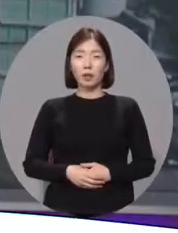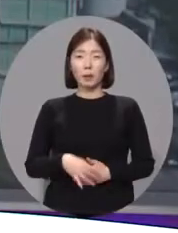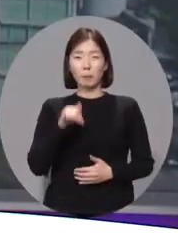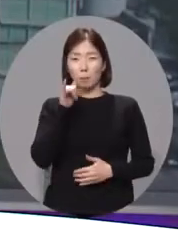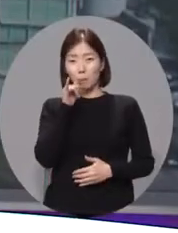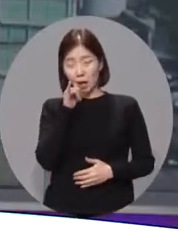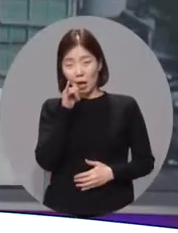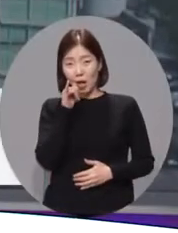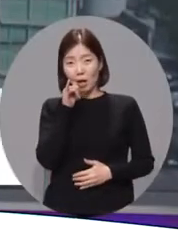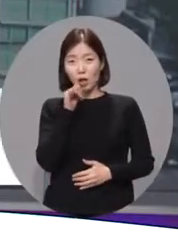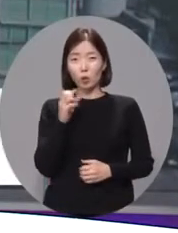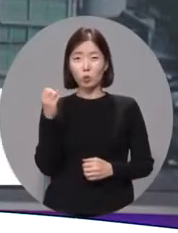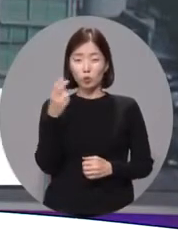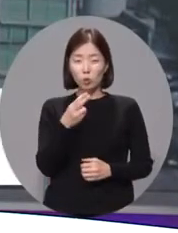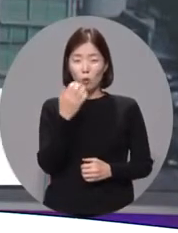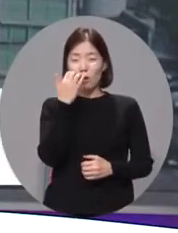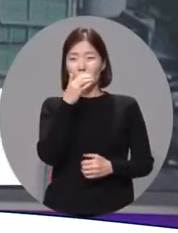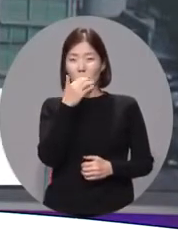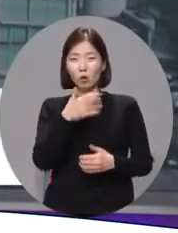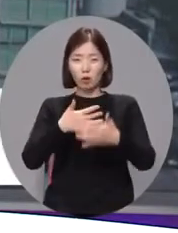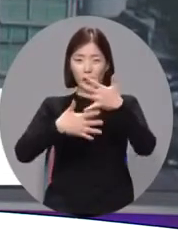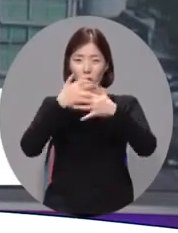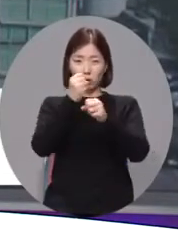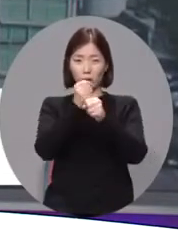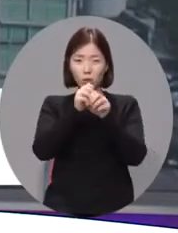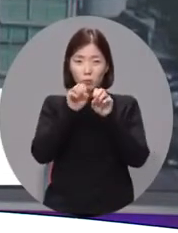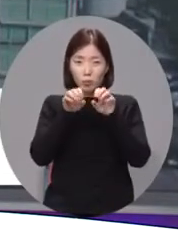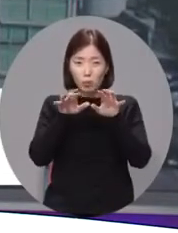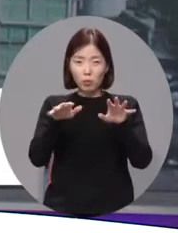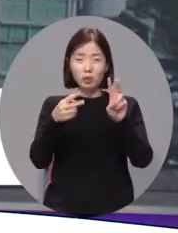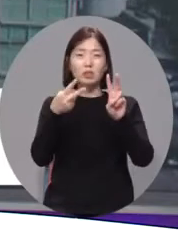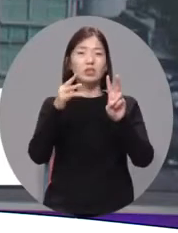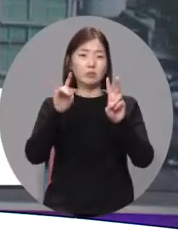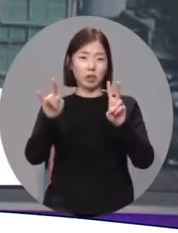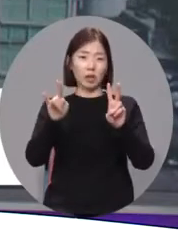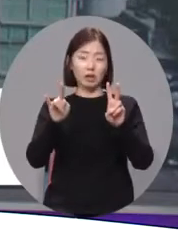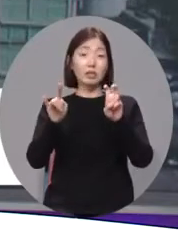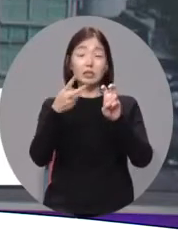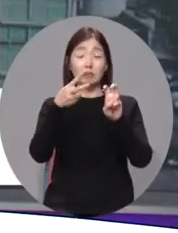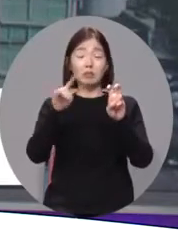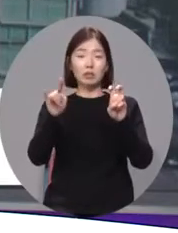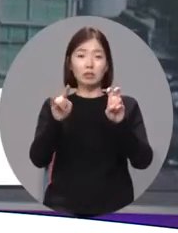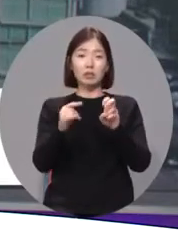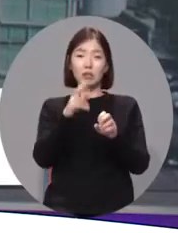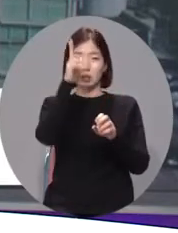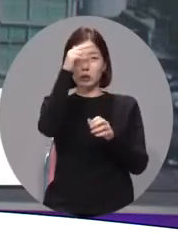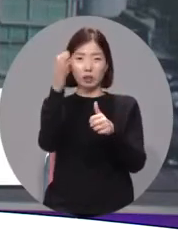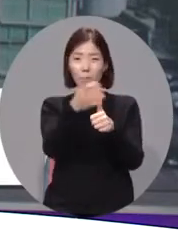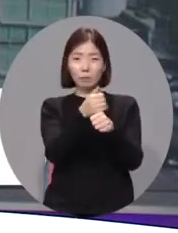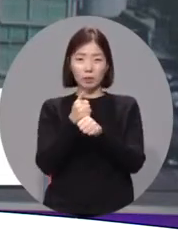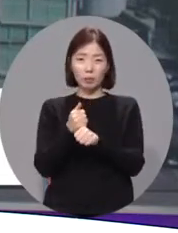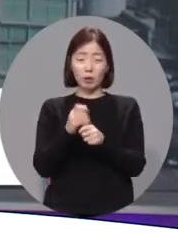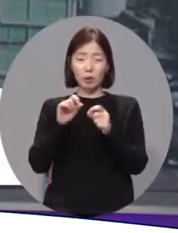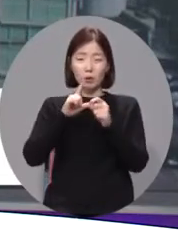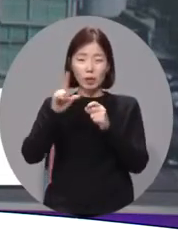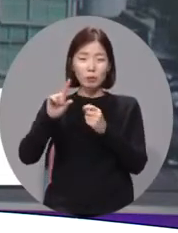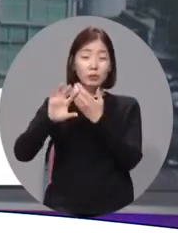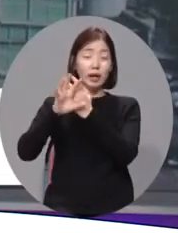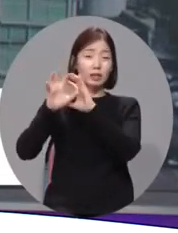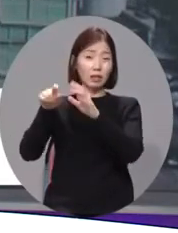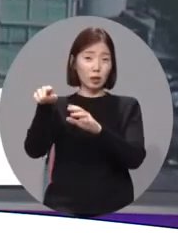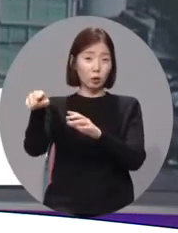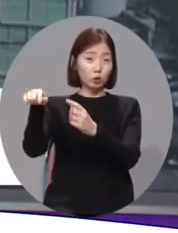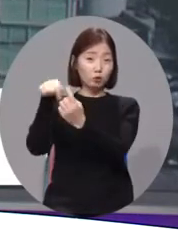마약을 투약하고 동시에 성착취물을 제작해 유포한 20대들이 경찰에 붙잡혔습니다. 주로 해외 본사를